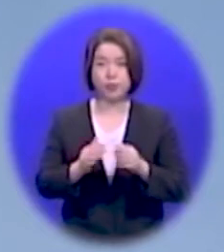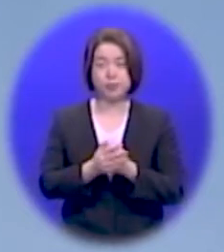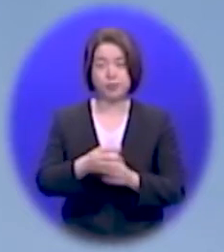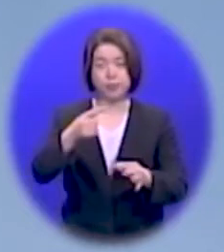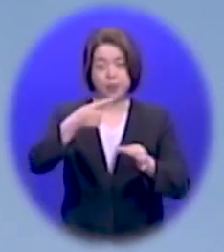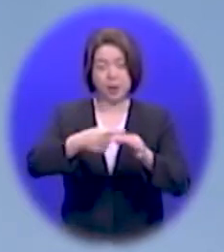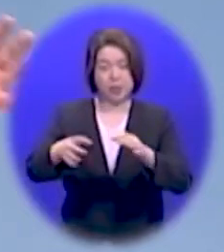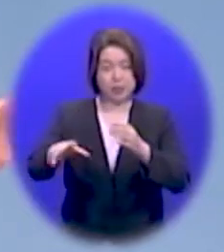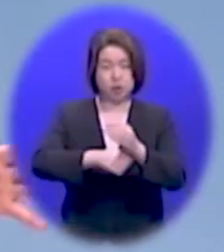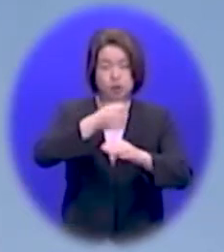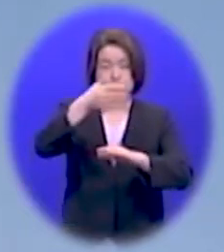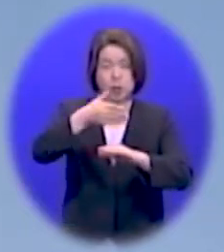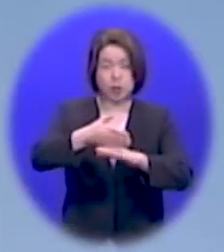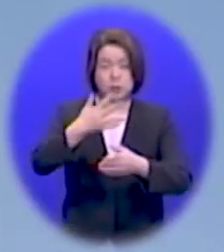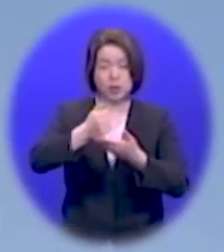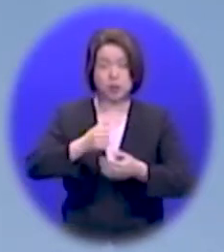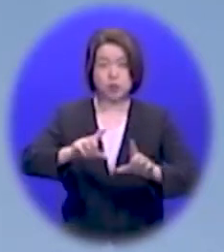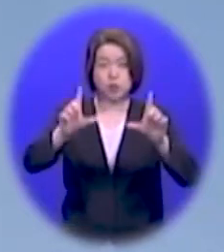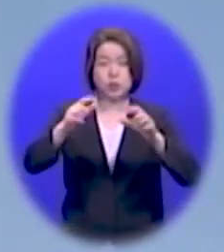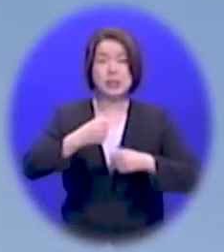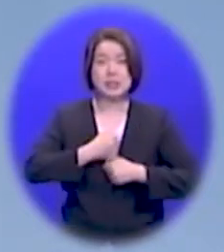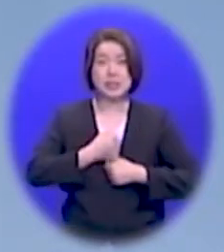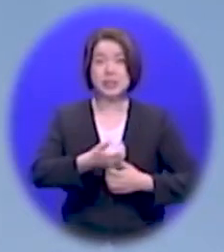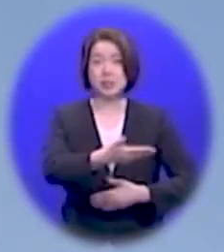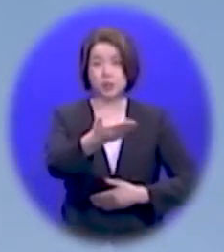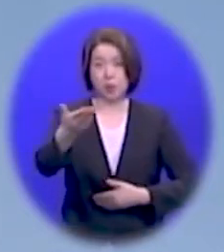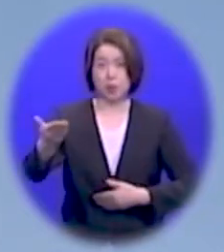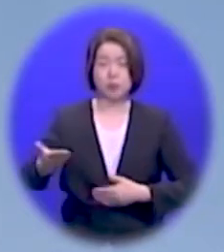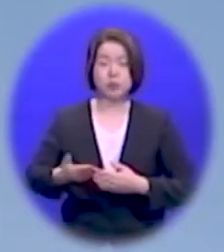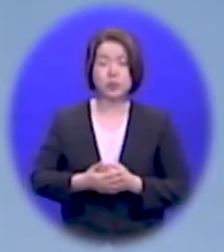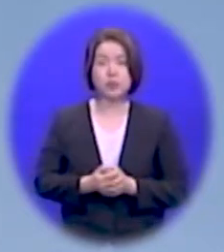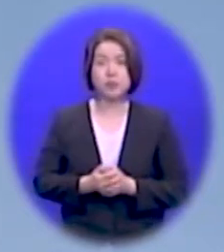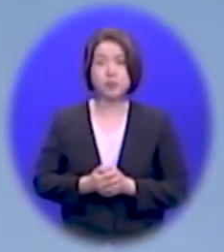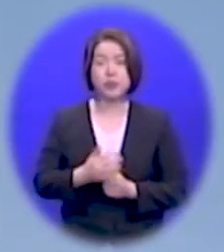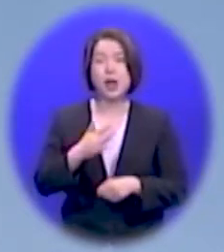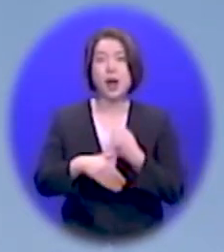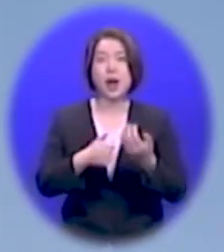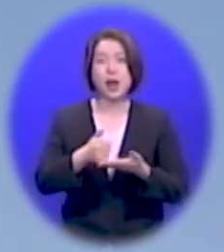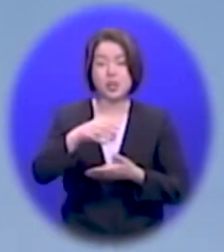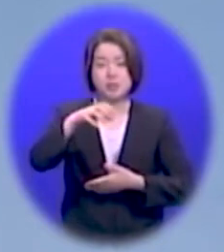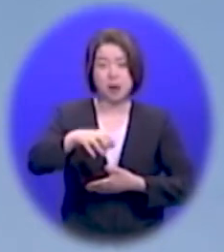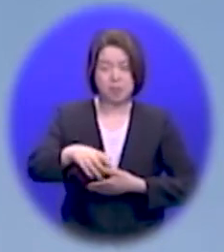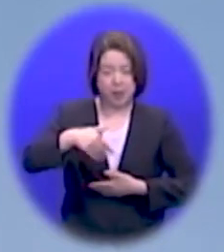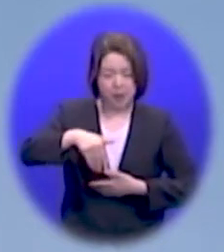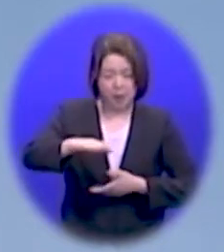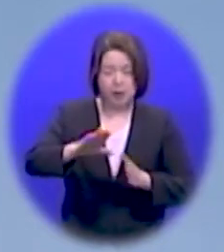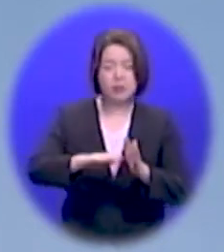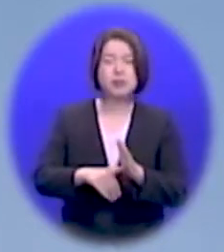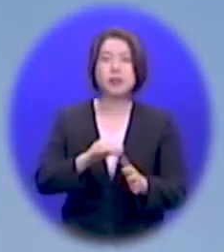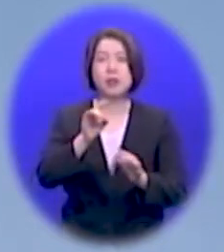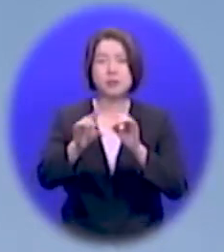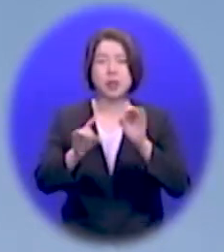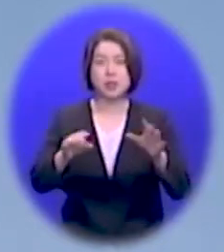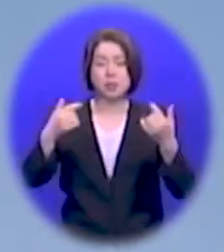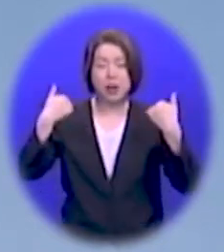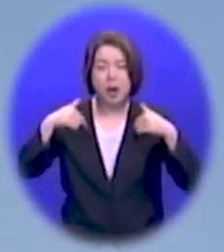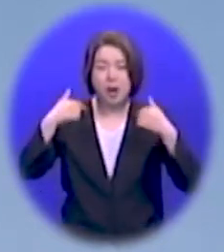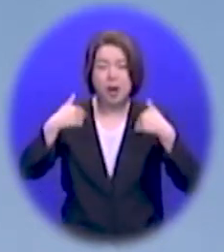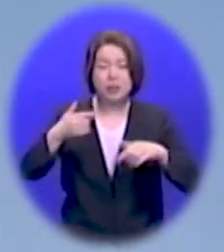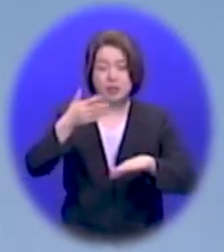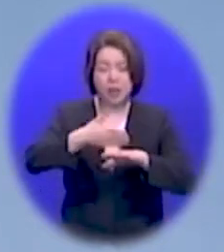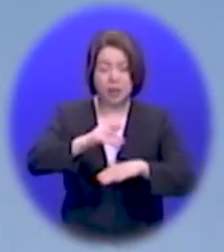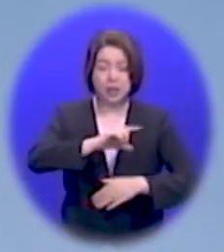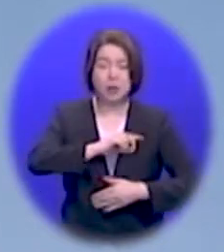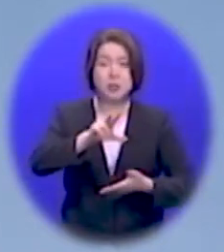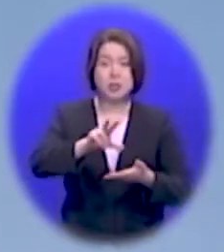감사 주일을 지키는 여러분 여러분이 하나님 앞에 나갈 때마다 항상 감사 제목이